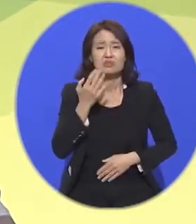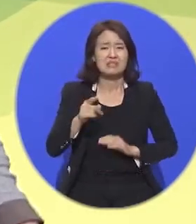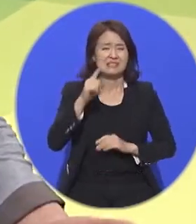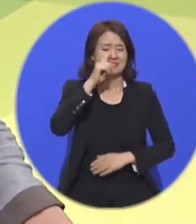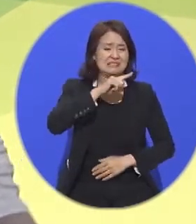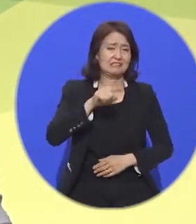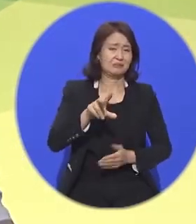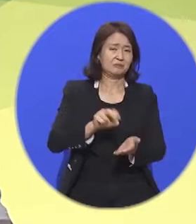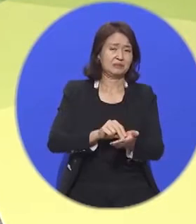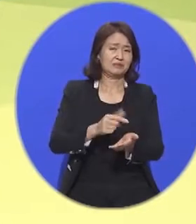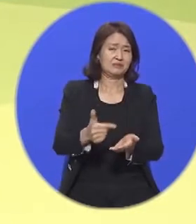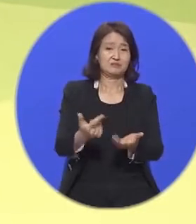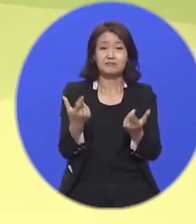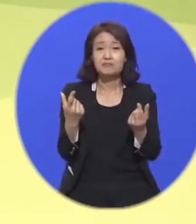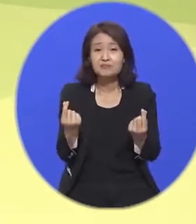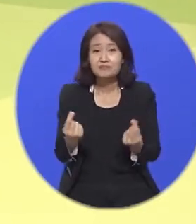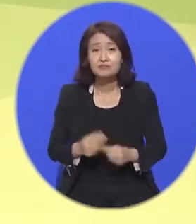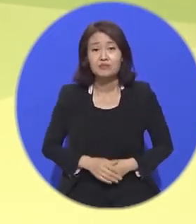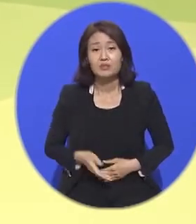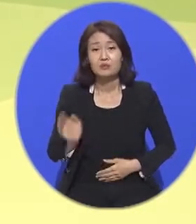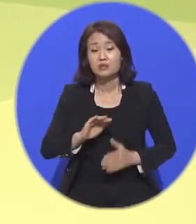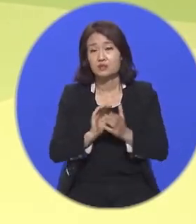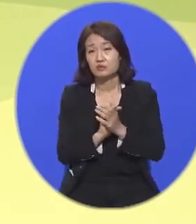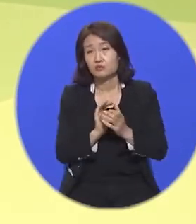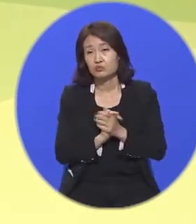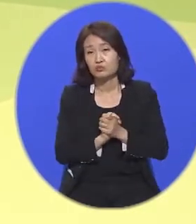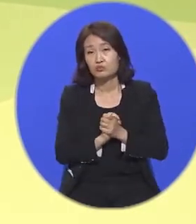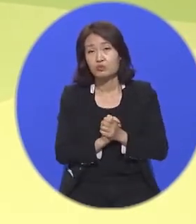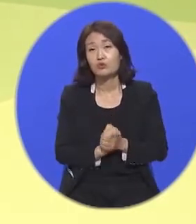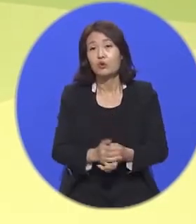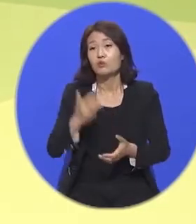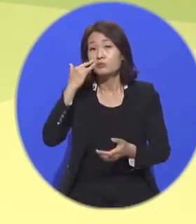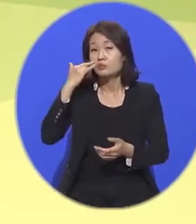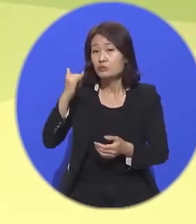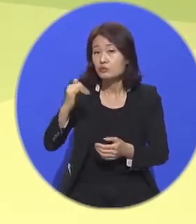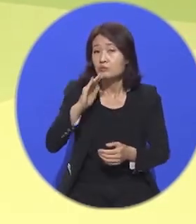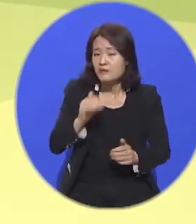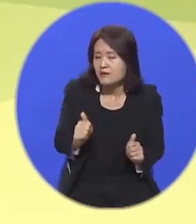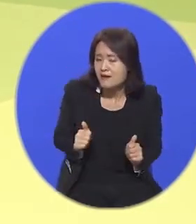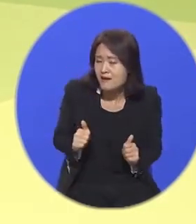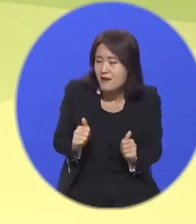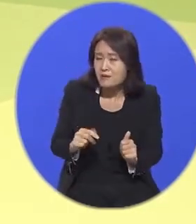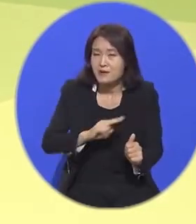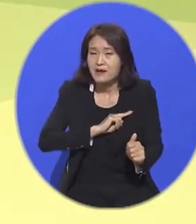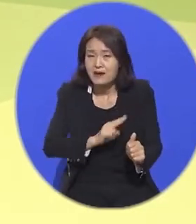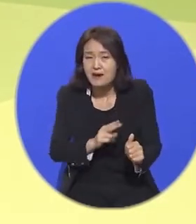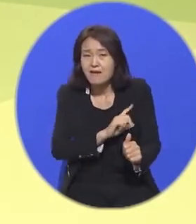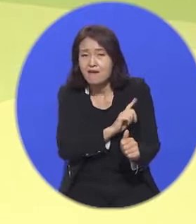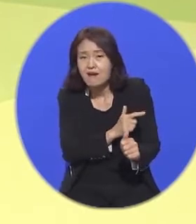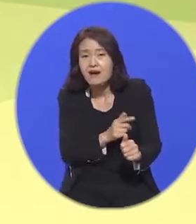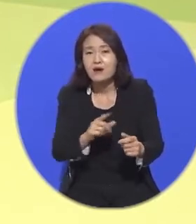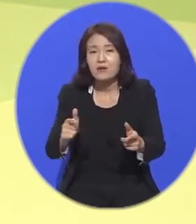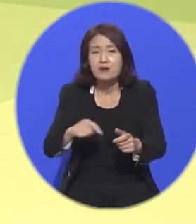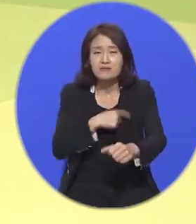부정적으로 보면 좀 문제는 있죠. 이 친구도 부모님과 열심히 해서 스펙을 잘 만들었어요.